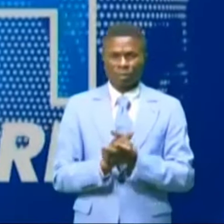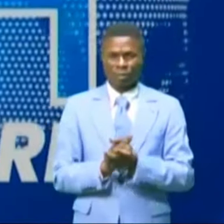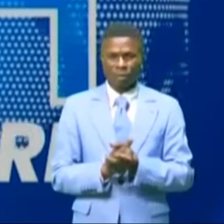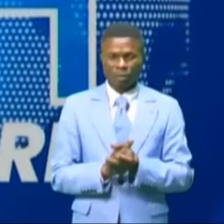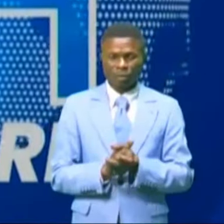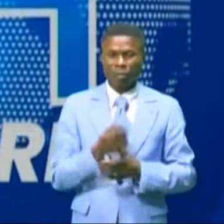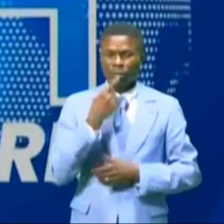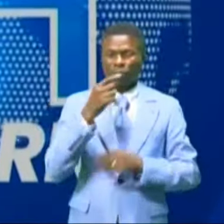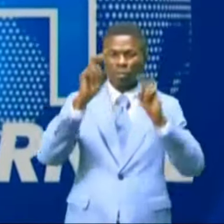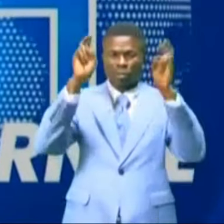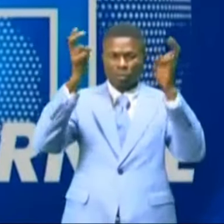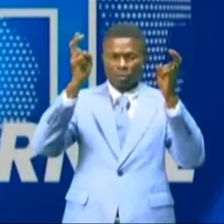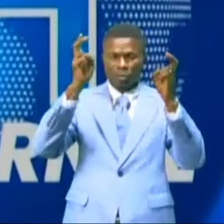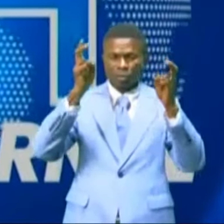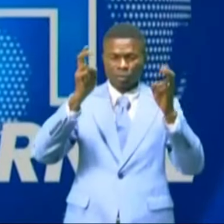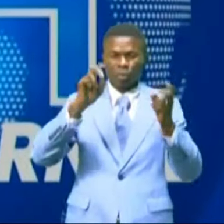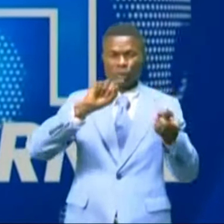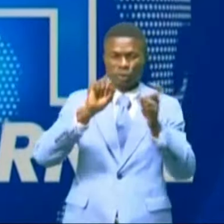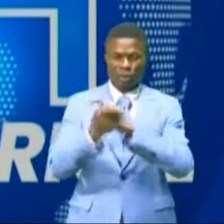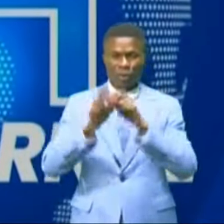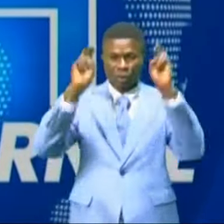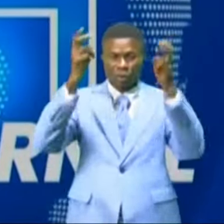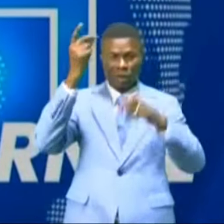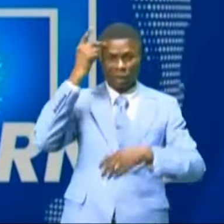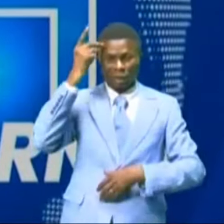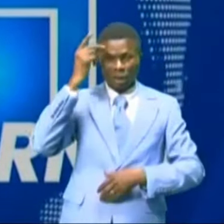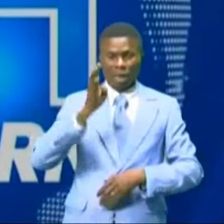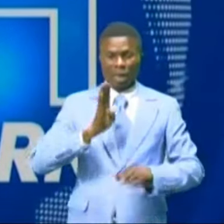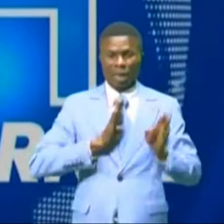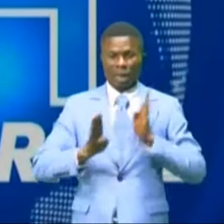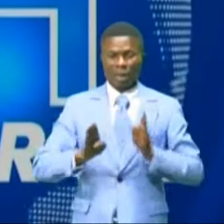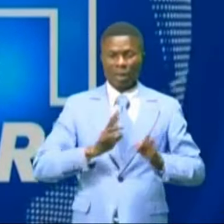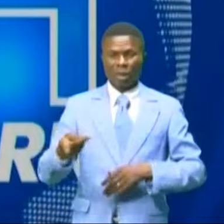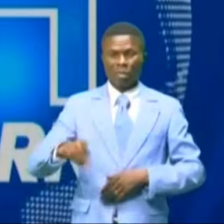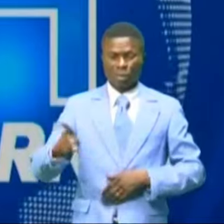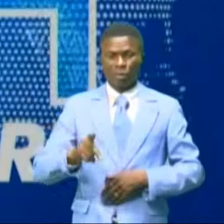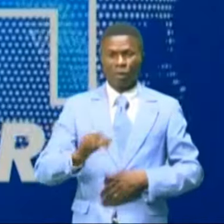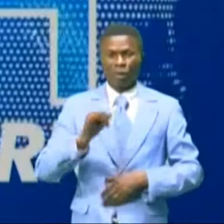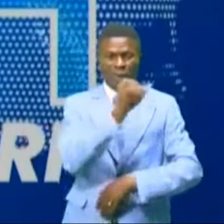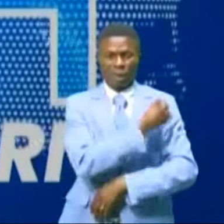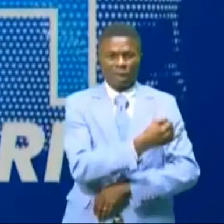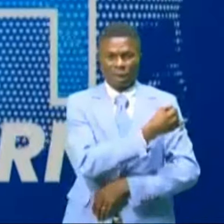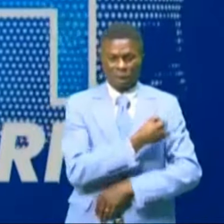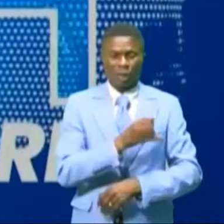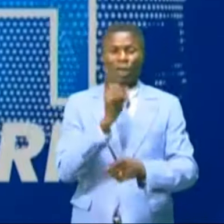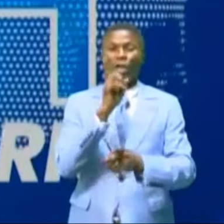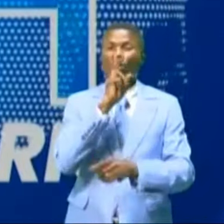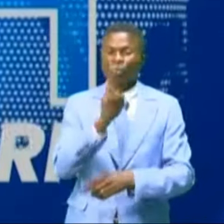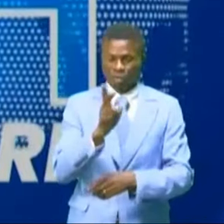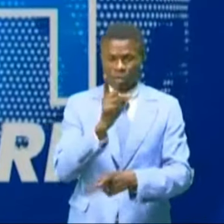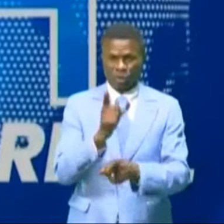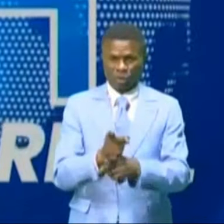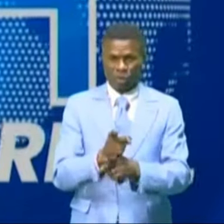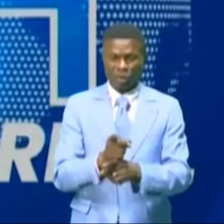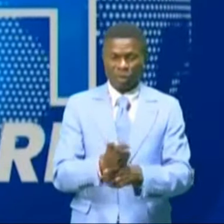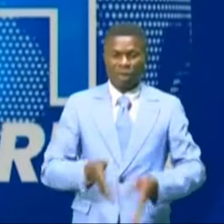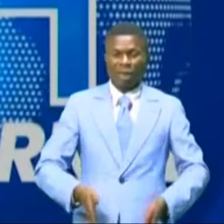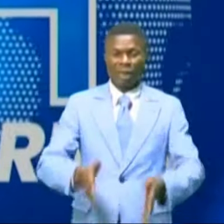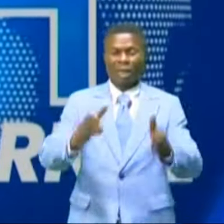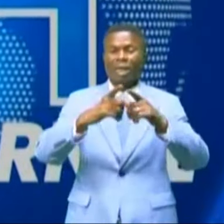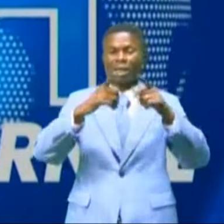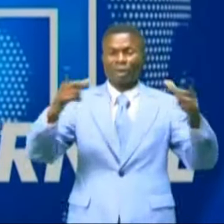Je l'ai dit en titre, la modernisation de la ville de Bounia en province de l'Ituri est effective. Les grandes